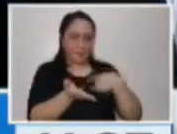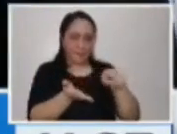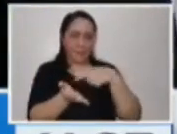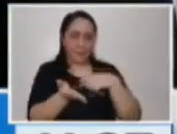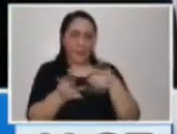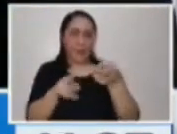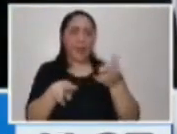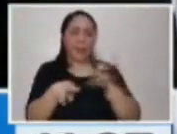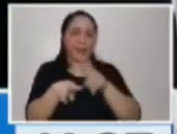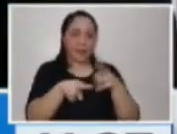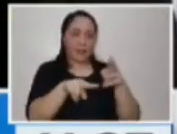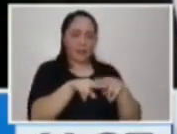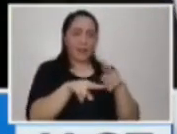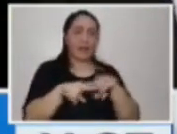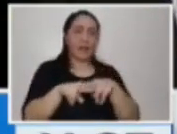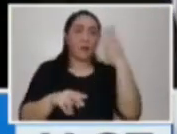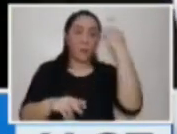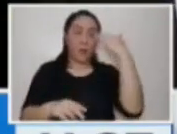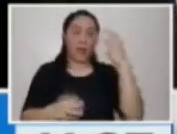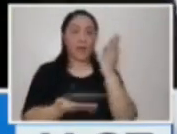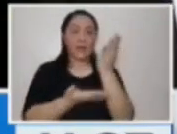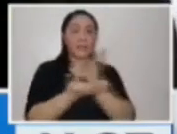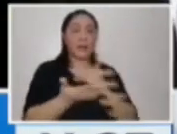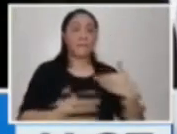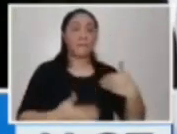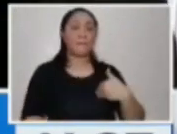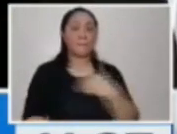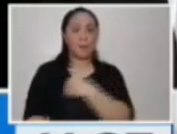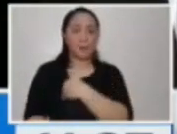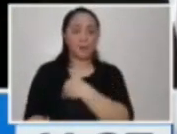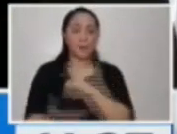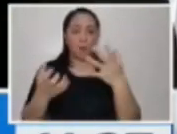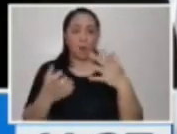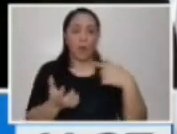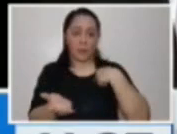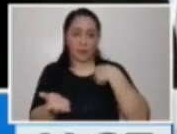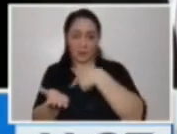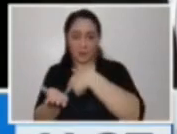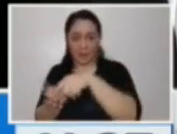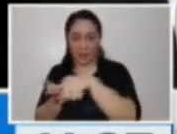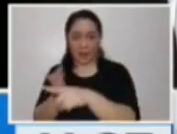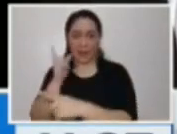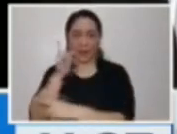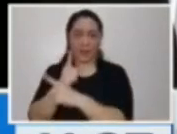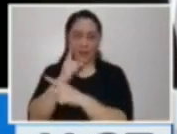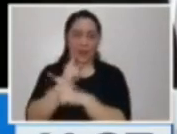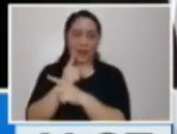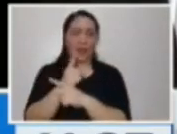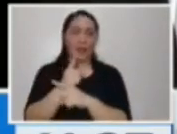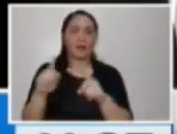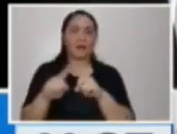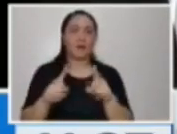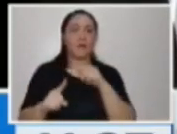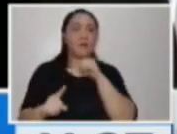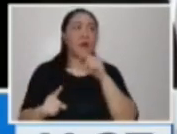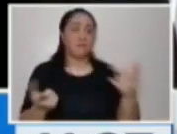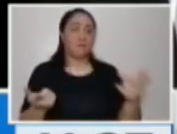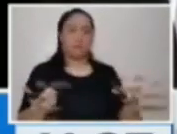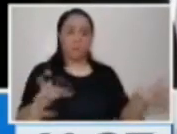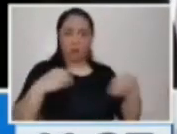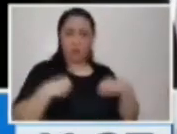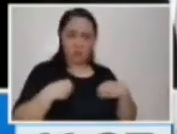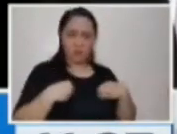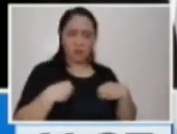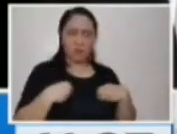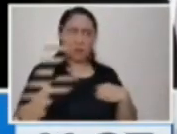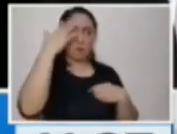Opo, General, kasi talagang ang dami pong nagagalit at nagpayag ng disgusto sa initiative na